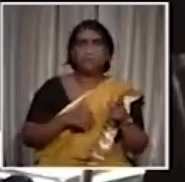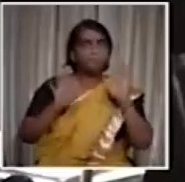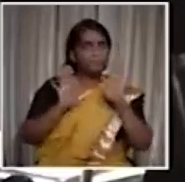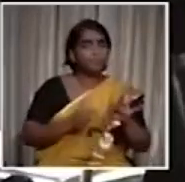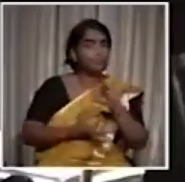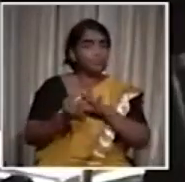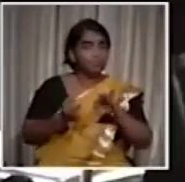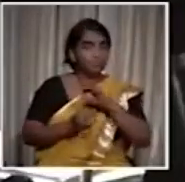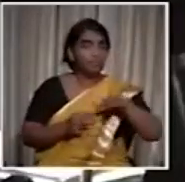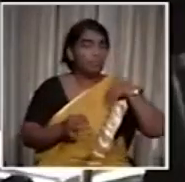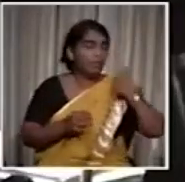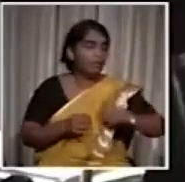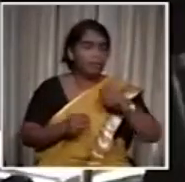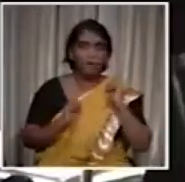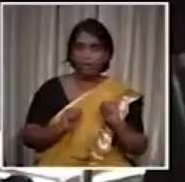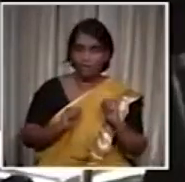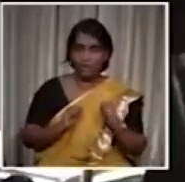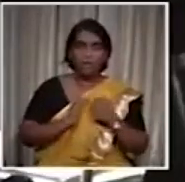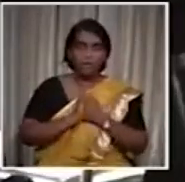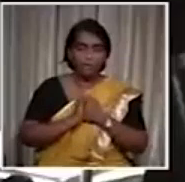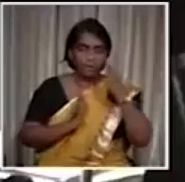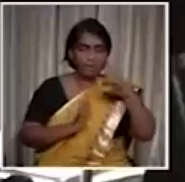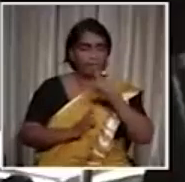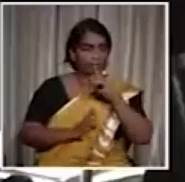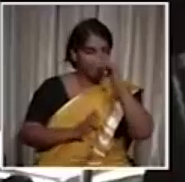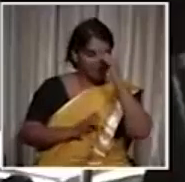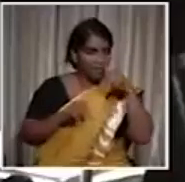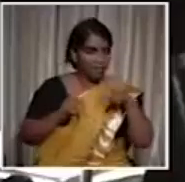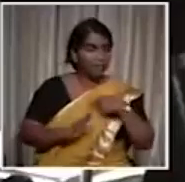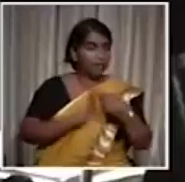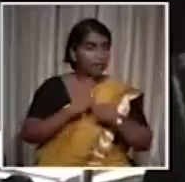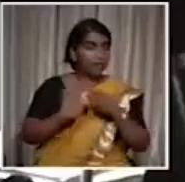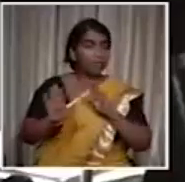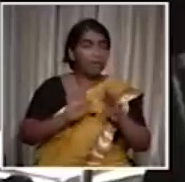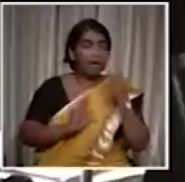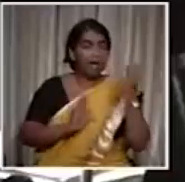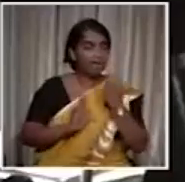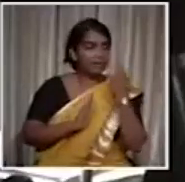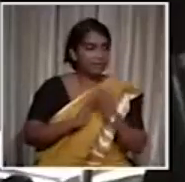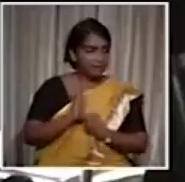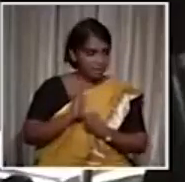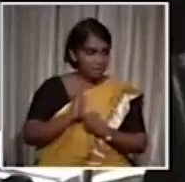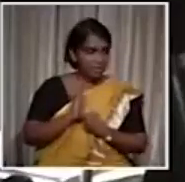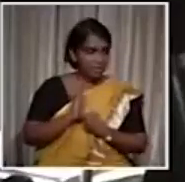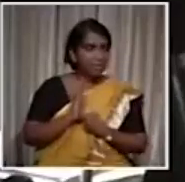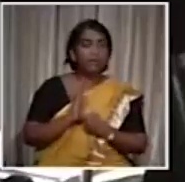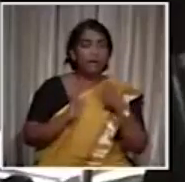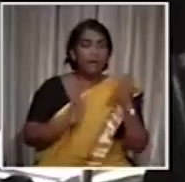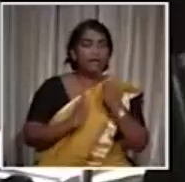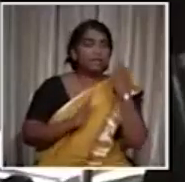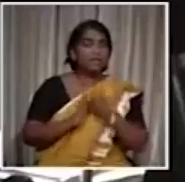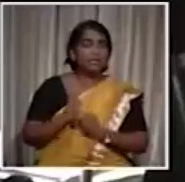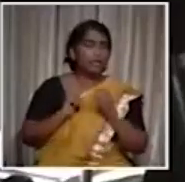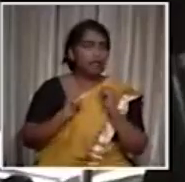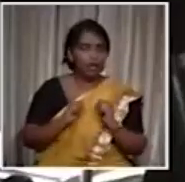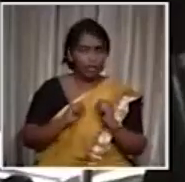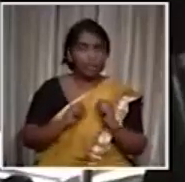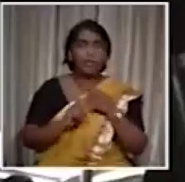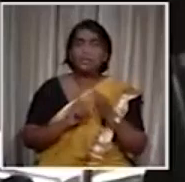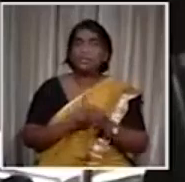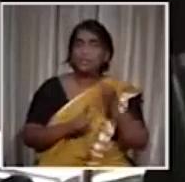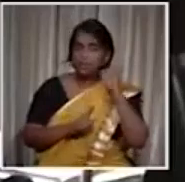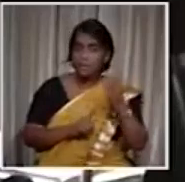pajatan trawadi muli ka demukat. Garu nioja kata anak tuh ada tapi rata pahal nih men hadis niti ya tete hadis niti ya nu kumat de jana